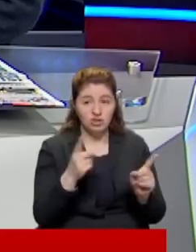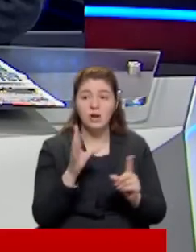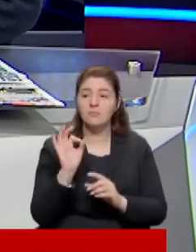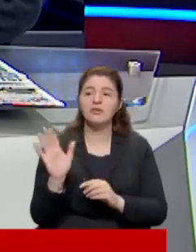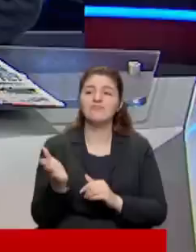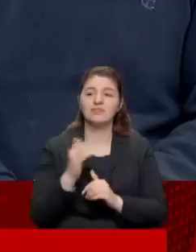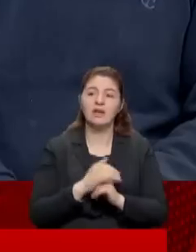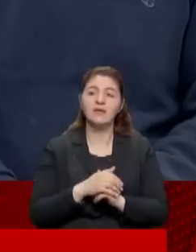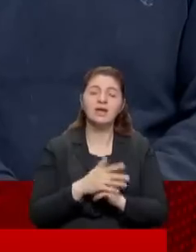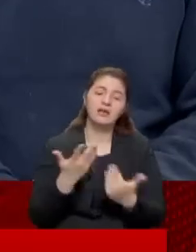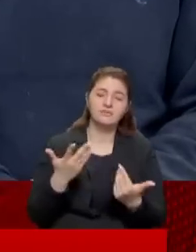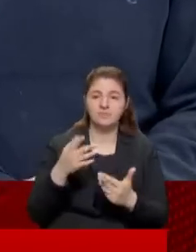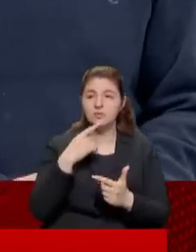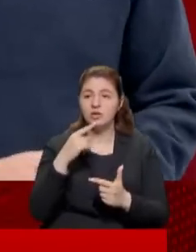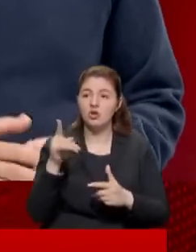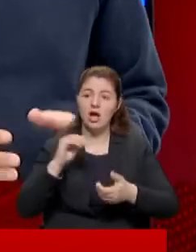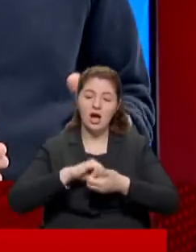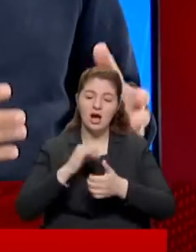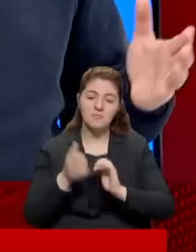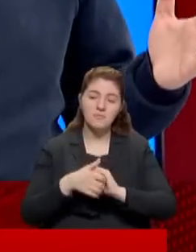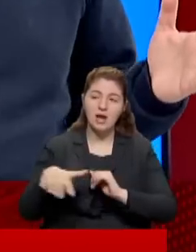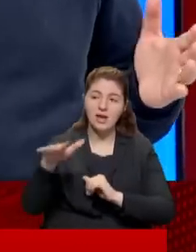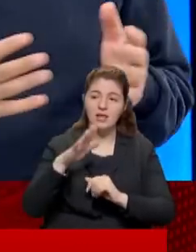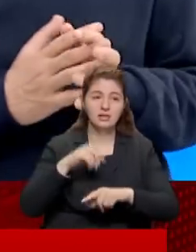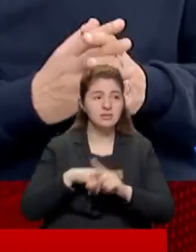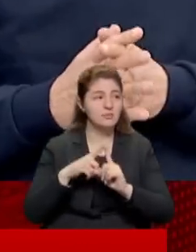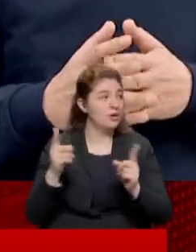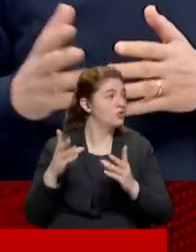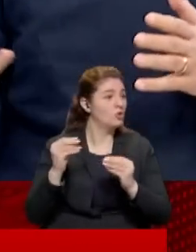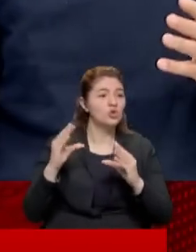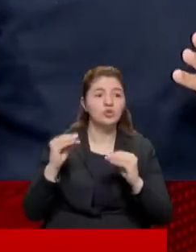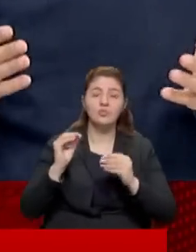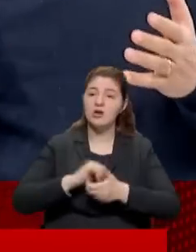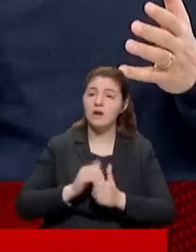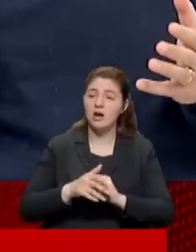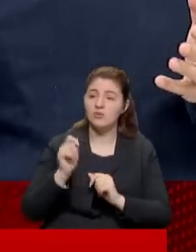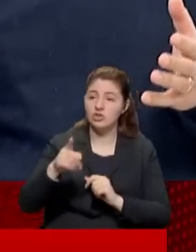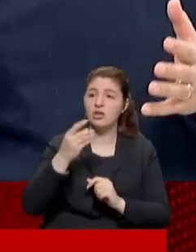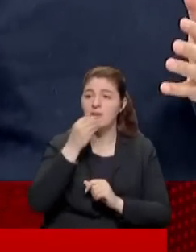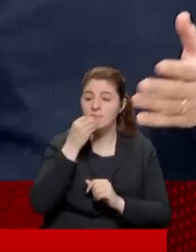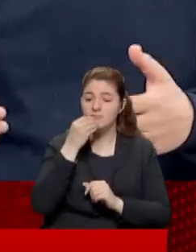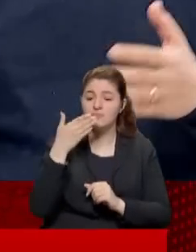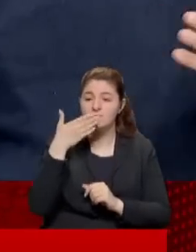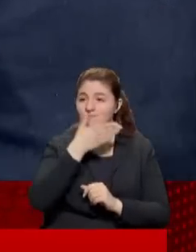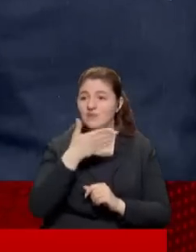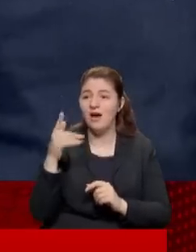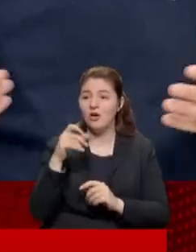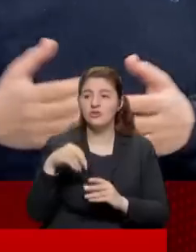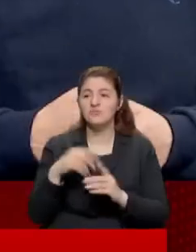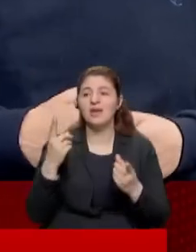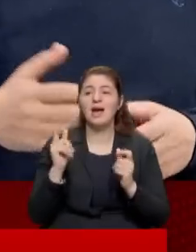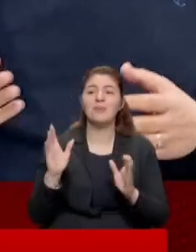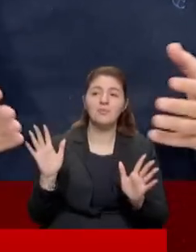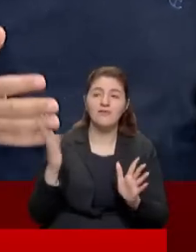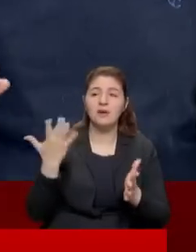Böyle geçecek. Yani şimdi deniyor ya, kampanyalar dönemi çok yumuşak kampanya yapılacak. İşte Ramazan ayı olduğu için bir şey